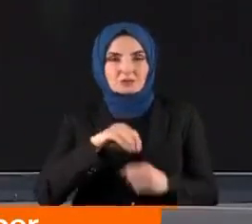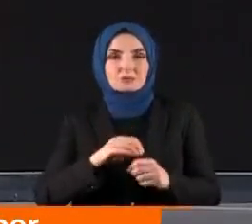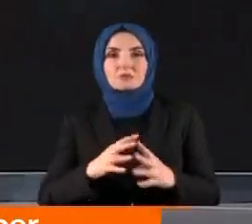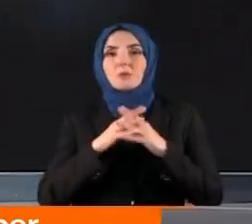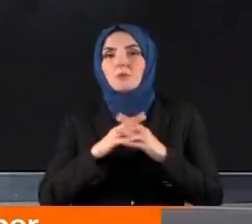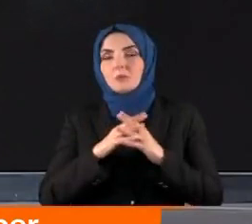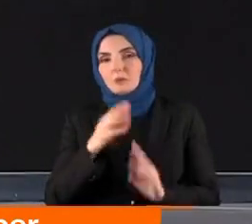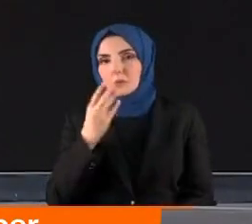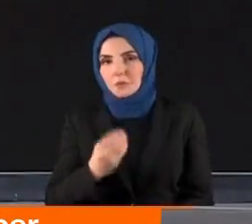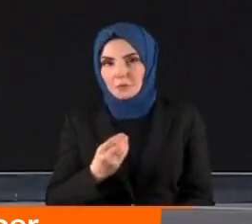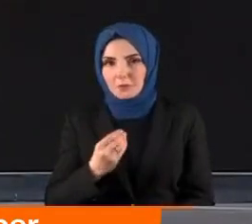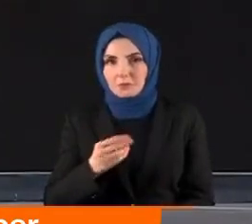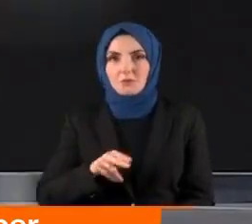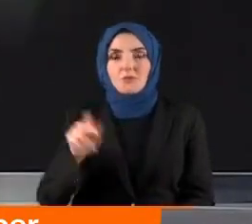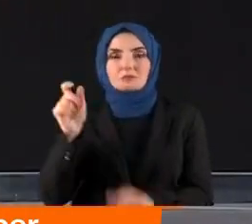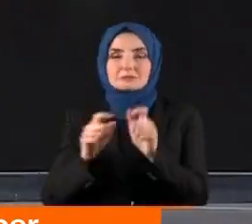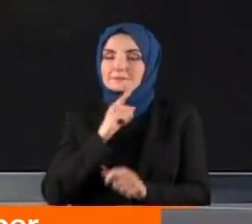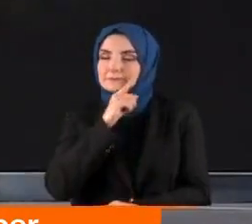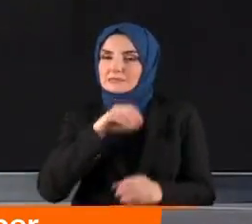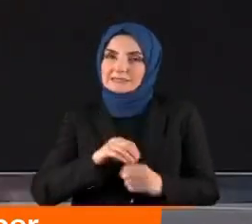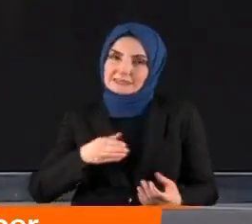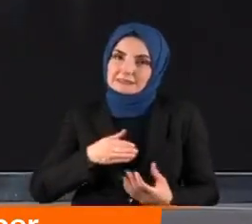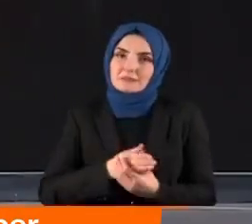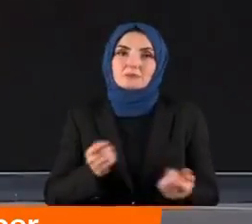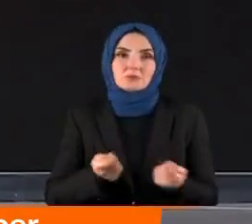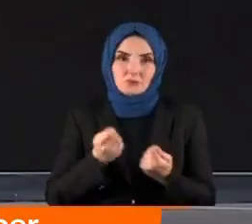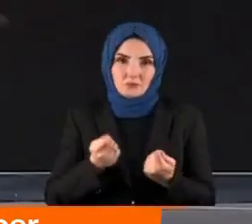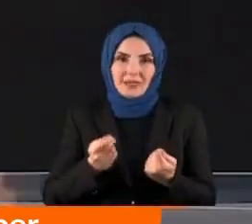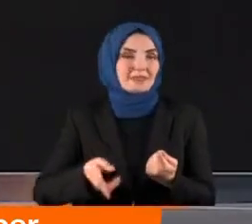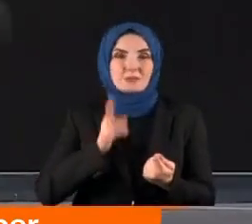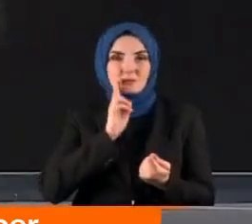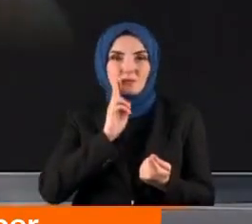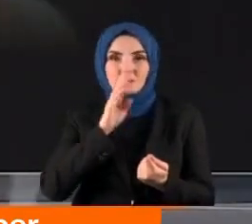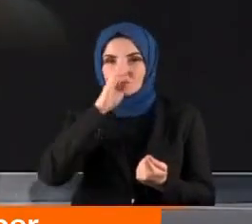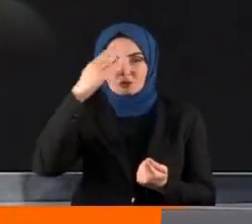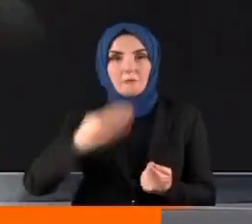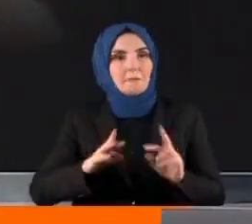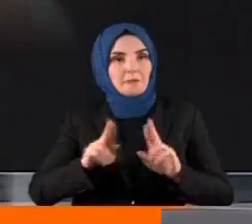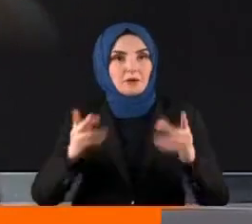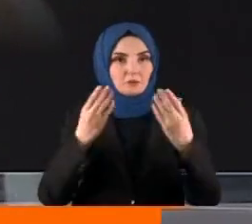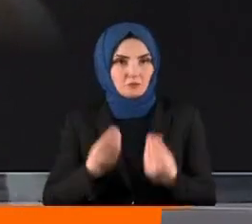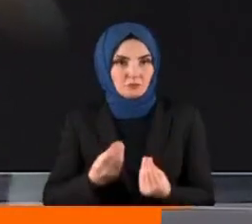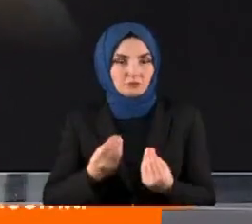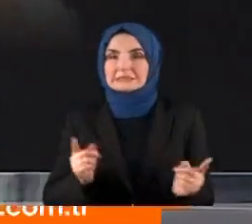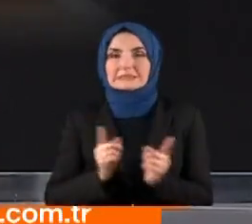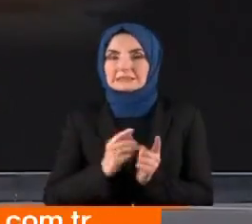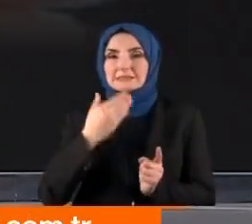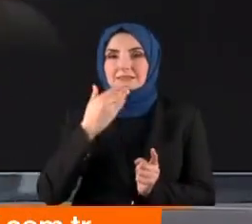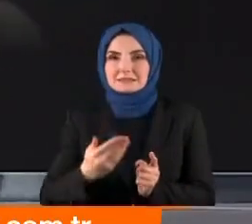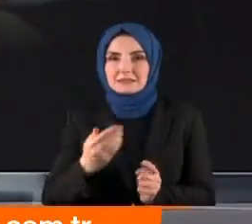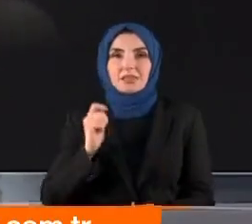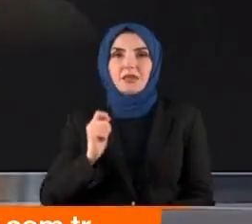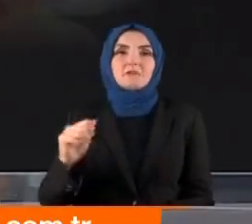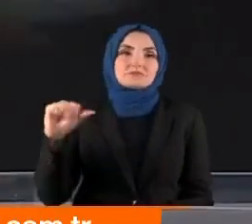Öyle ki en son bir aracın camı bile patladı yani Sözün Özü şu; Aslında taksiye binemiyoruz otobüse binemiyoruz Peki